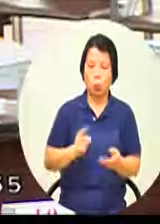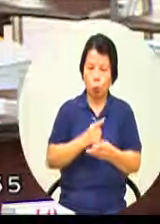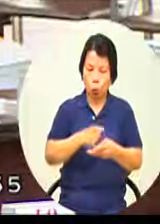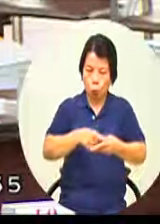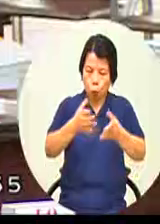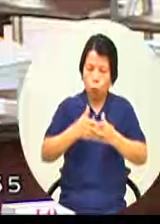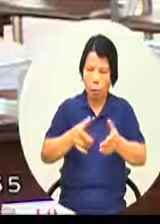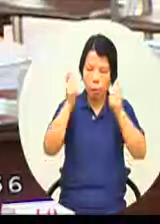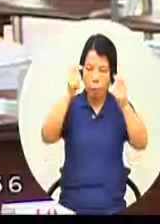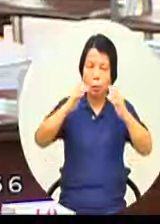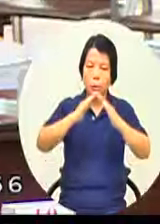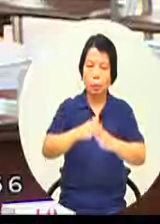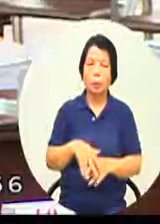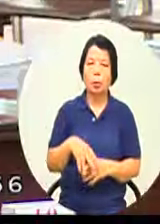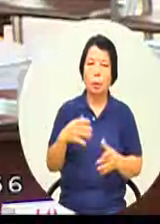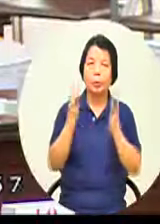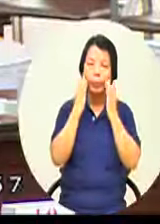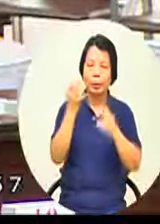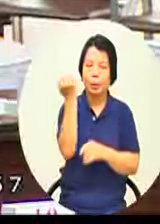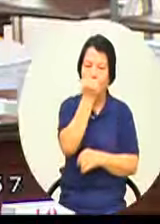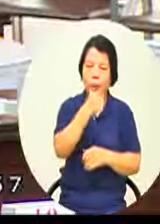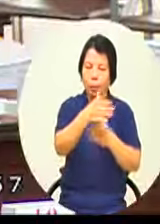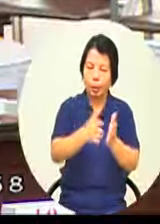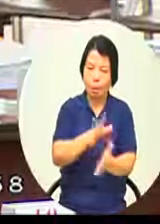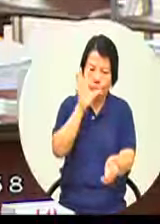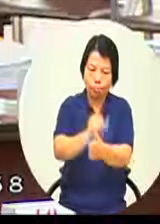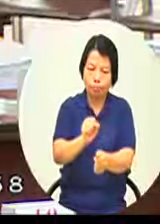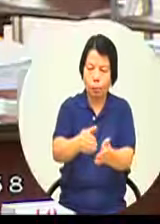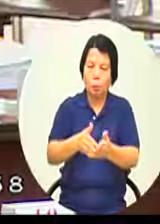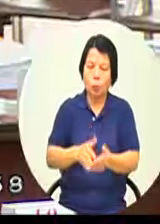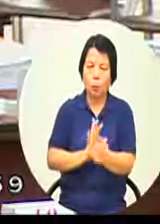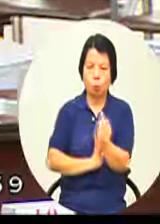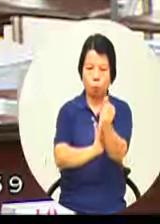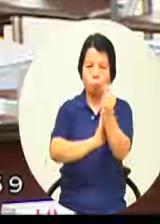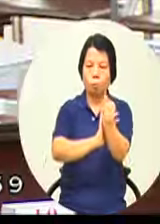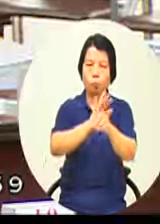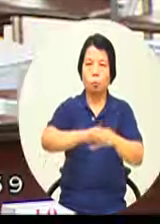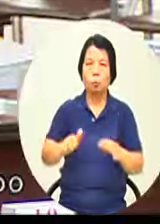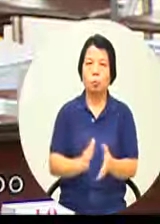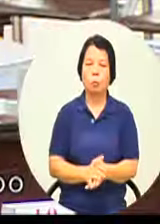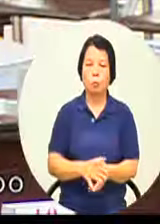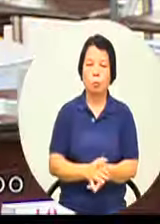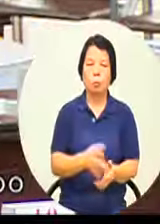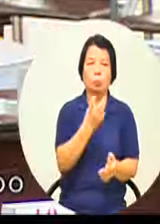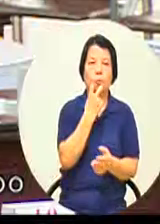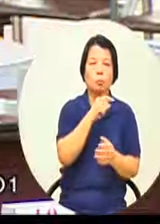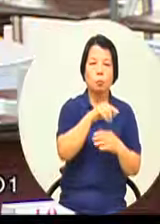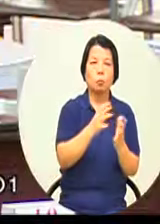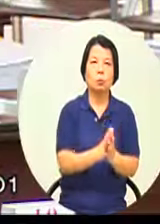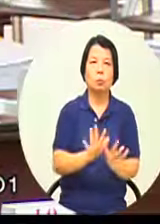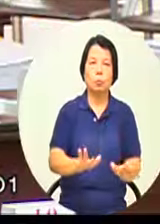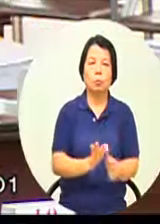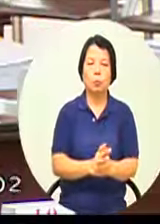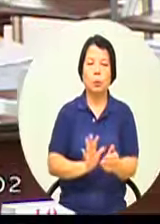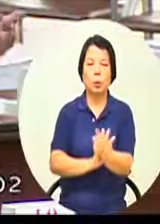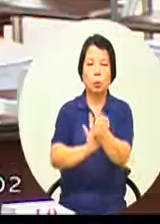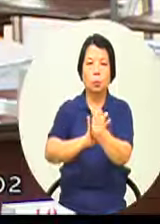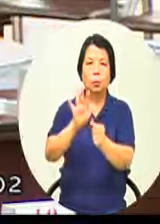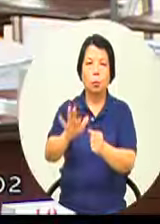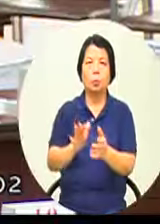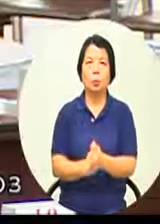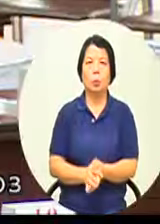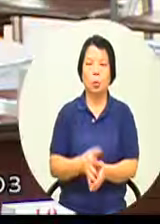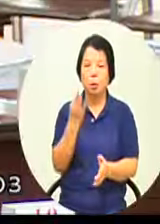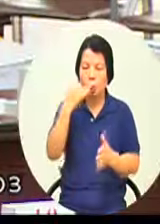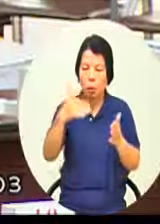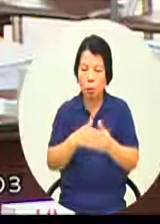市，咱菜塘那菜塘有滴来列出来，这我也在支持，对不对？那经过中间无用北社的争取啊，对不对？我想我看看，